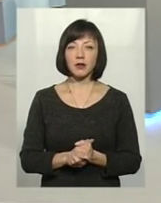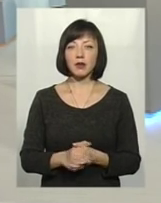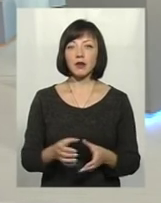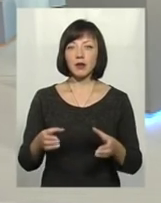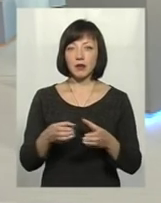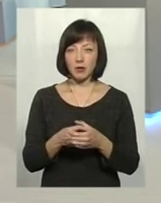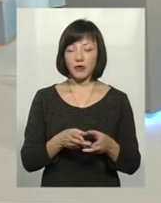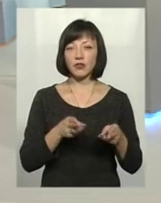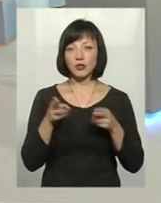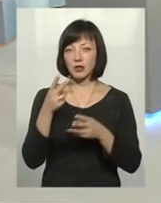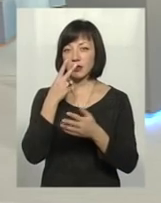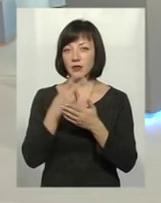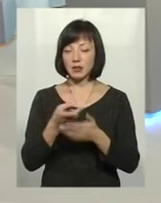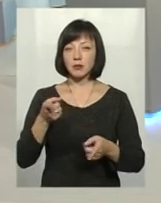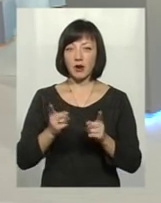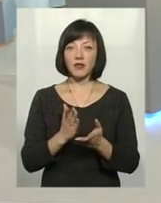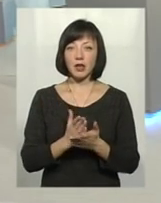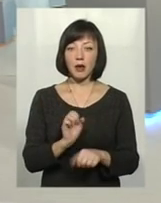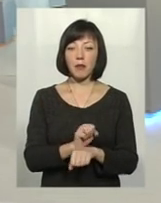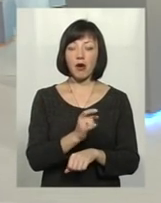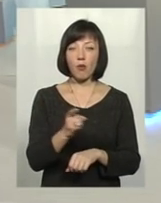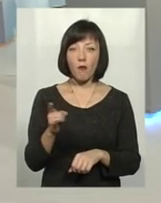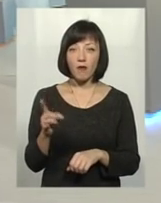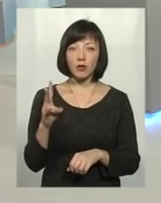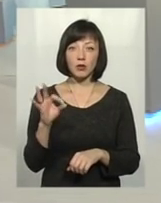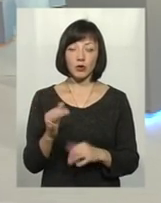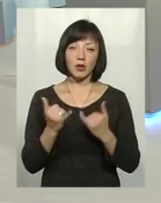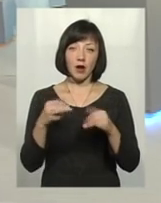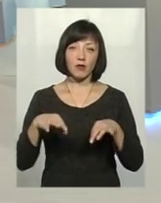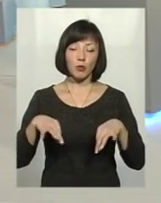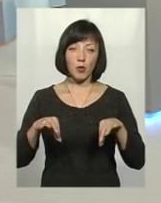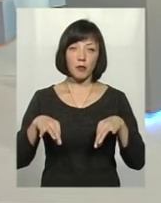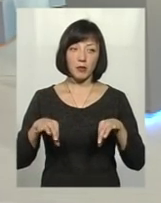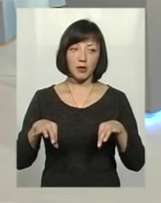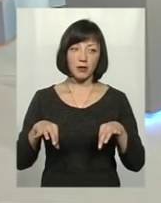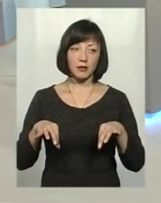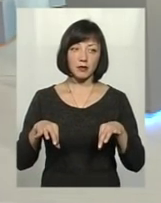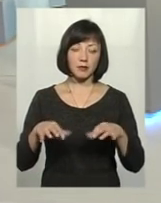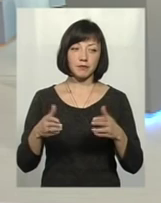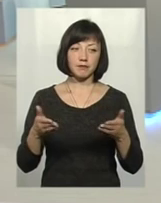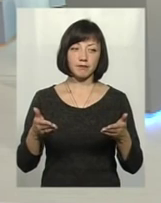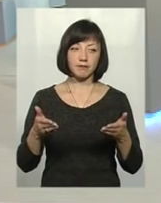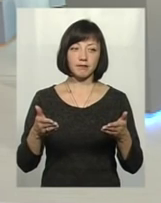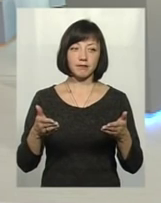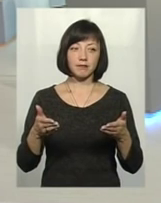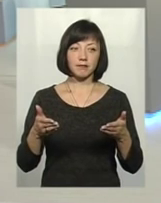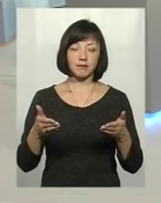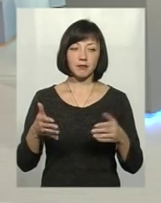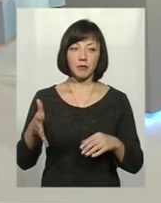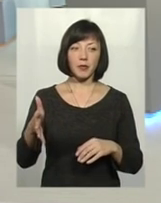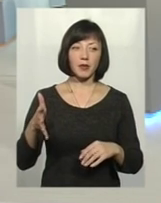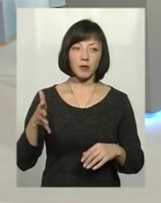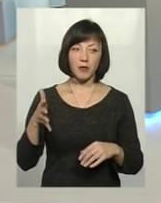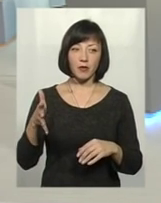групою виїжджали, дивились, там справді є парковка, але парковка для автомобілів, ну, зрозуміло, тієї п'ятиповерхівки